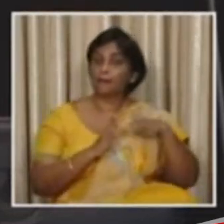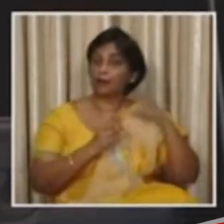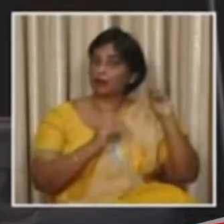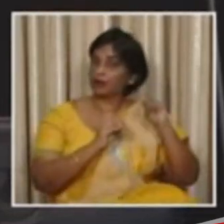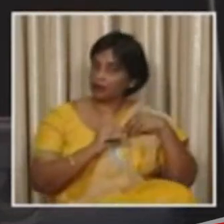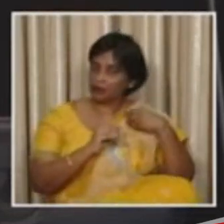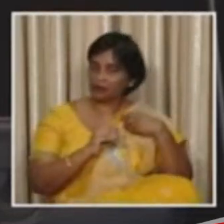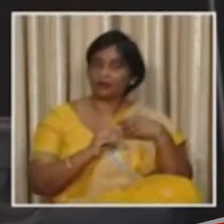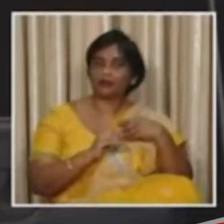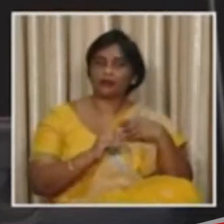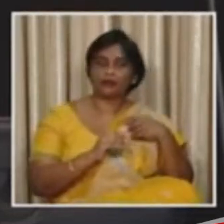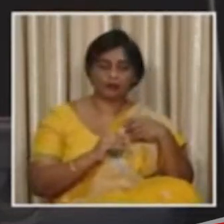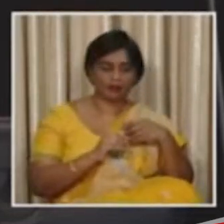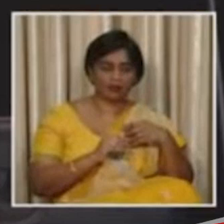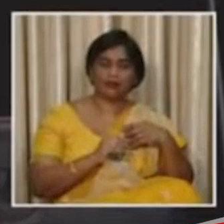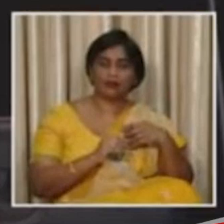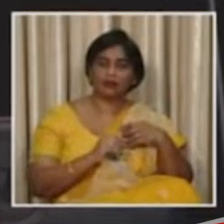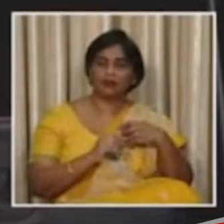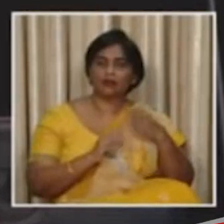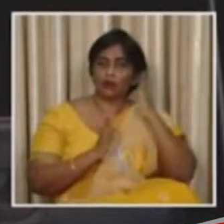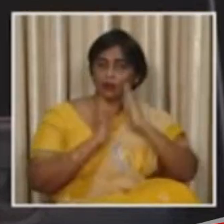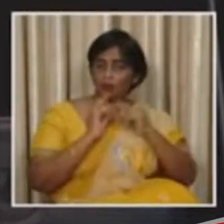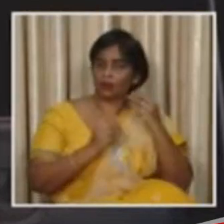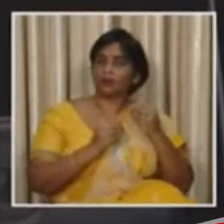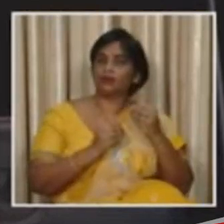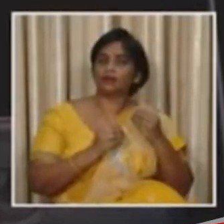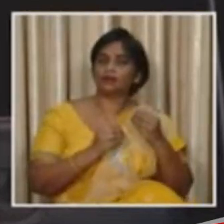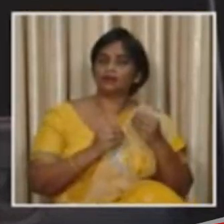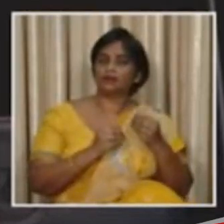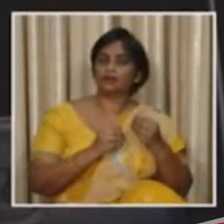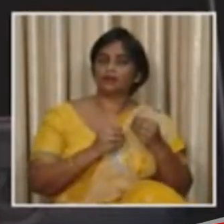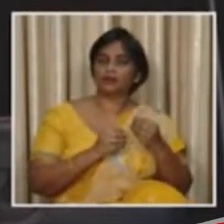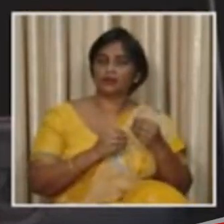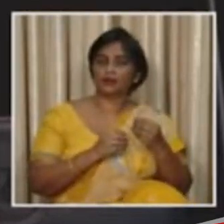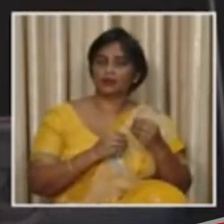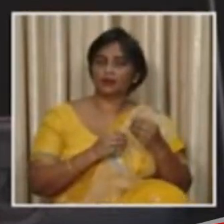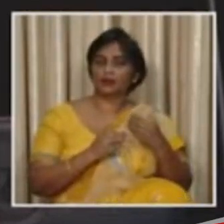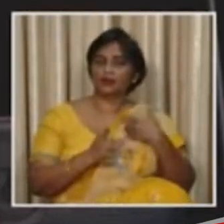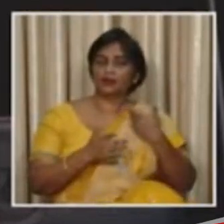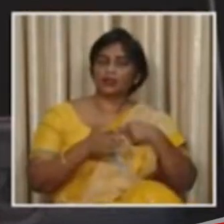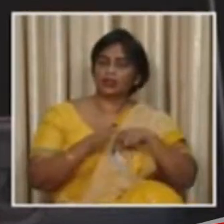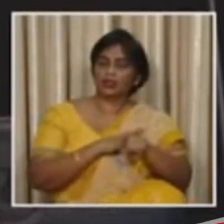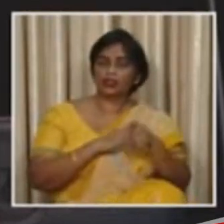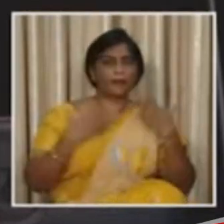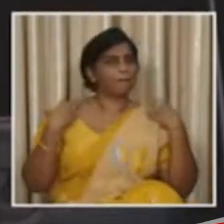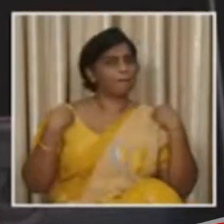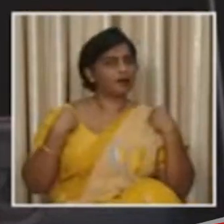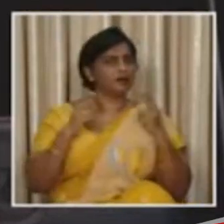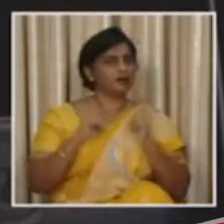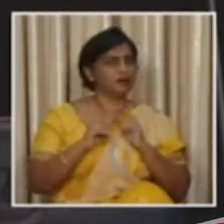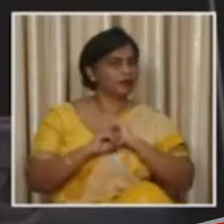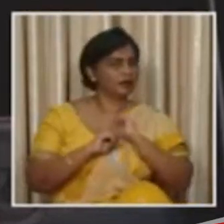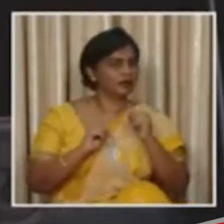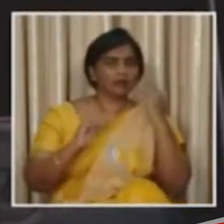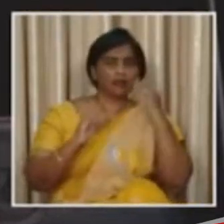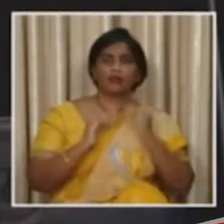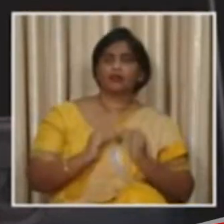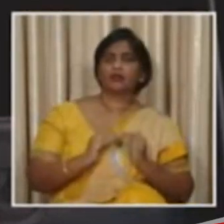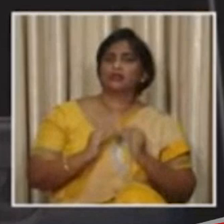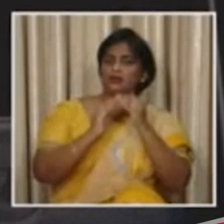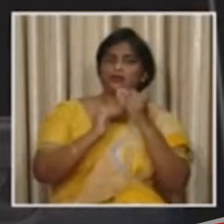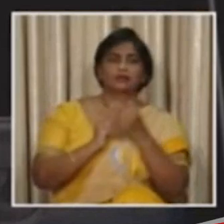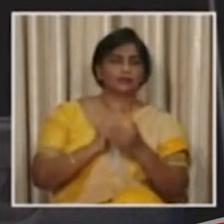නැහැ. එතකොට දැන් ඔබතුමාලා මේ සංචාරක ව්‍යාපාරයේදී මේ යටිපත්තල පහසුකම් වැසිකිලියක් නැහැ, කැසිකිලියක් නැහැ. ඒවා සංවර්ධනය කරන්න